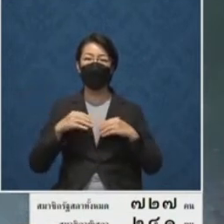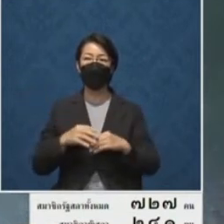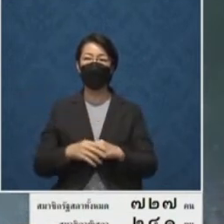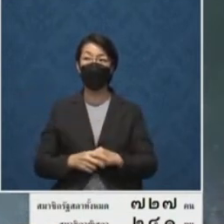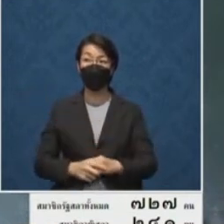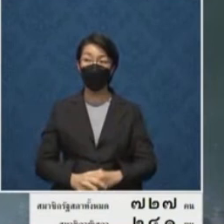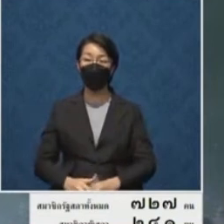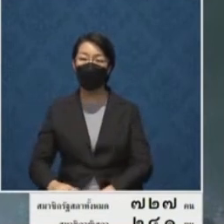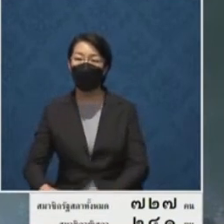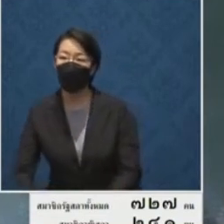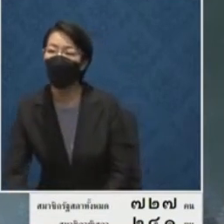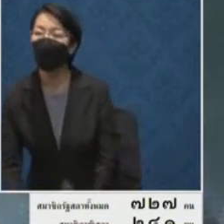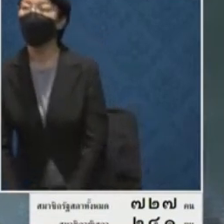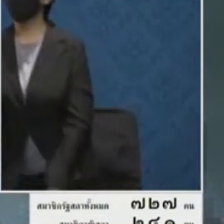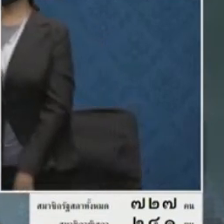การครับ